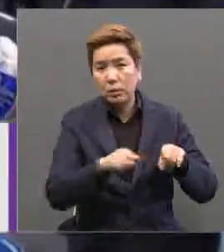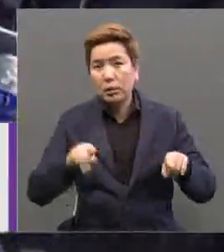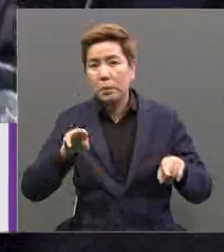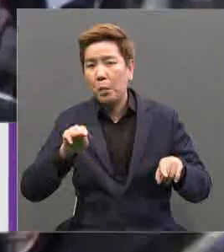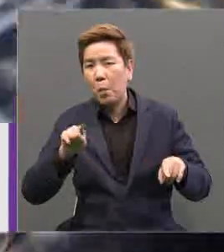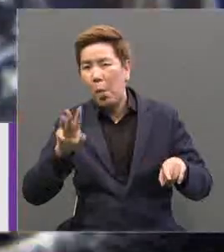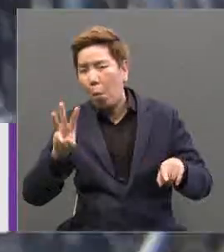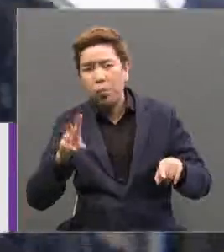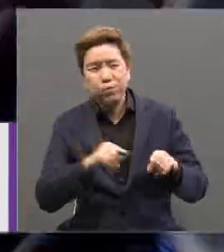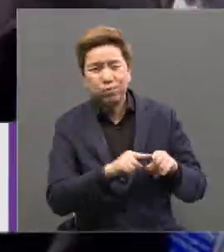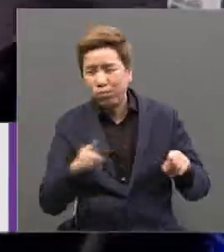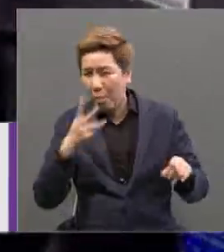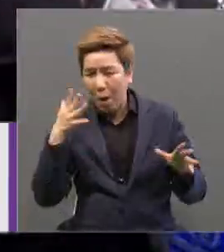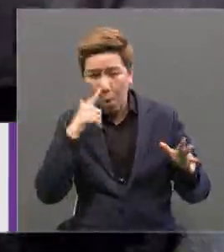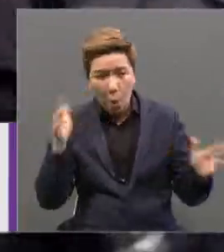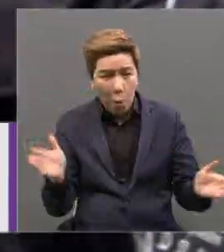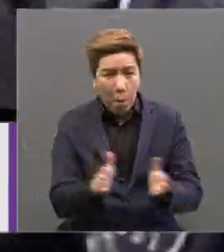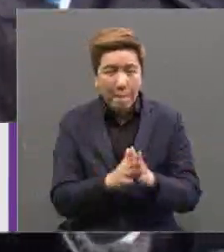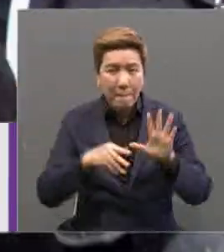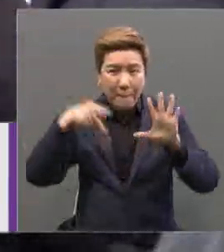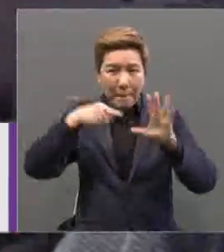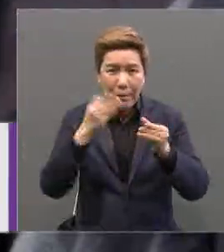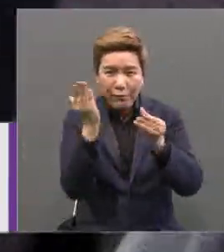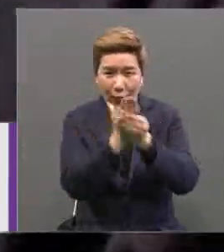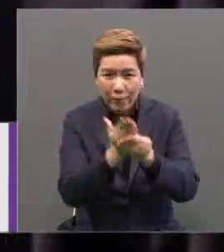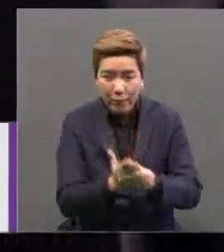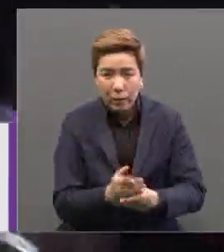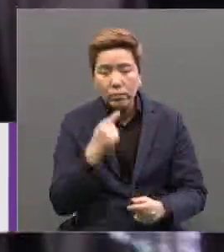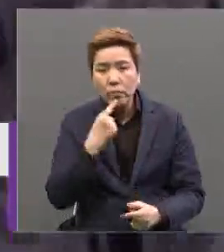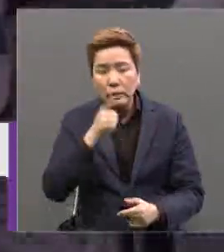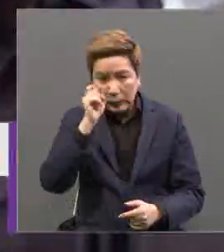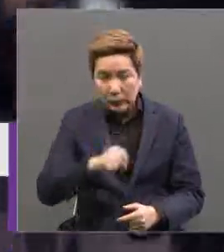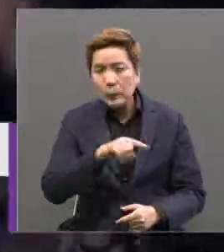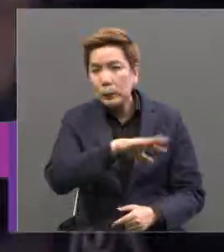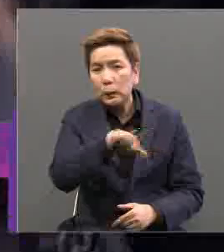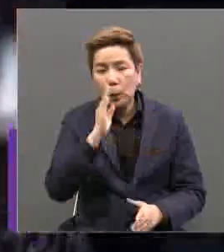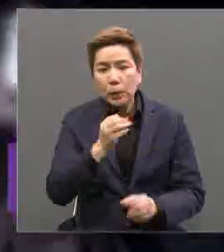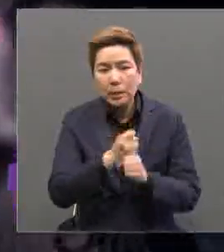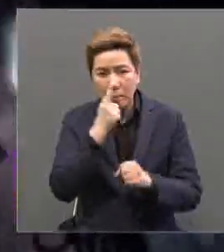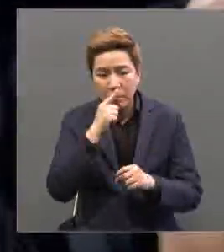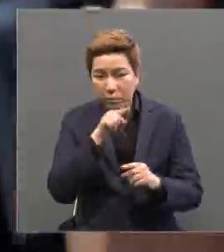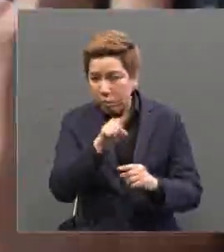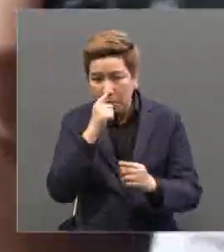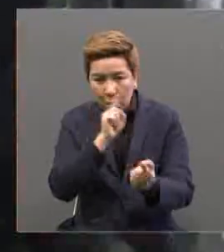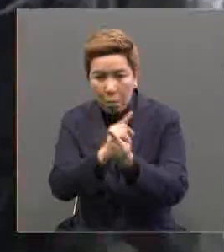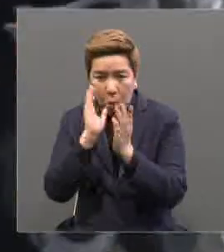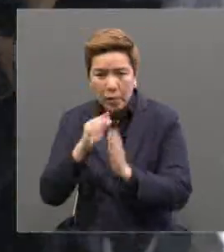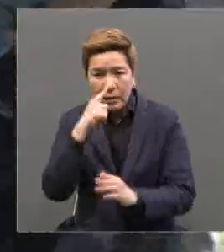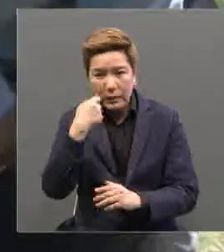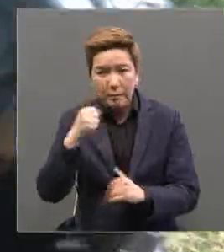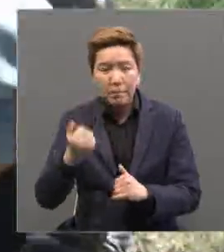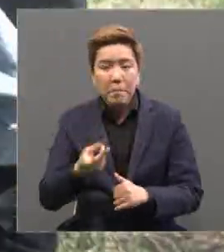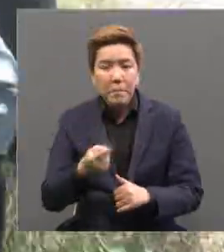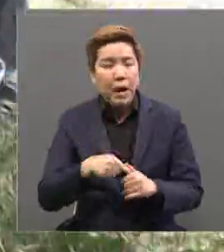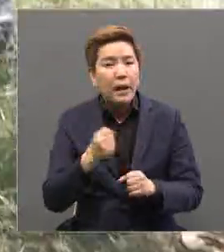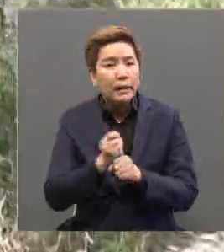าเป็นจำนวนมากไม่ต่ำกว่า 5,000 ไฟล์ตรวจสอบยืนยันเหยื่อผู้เสียหายได้หลายสิบรายสุนัขเ